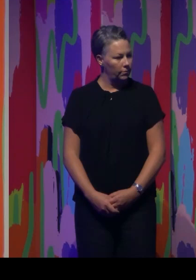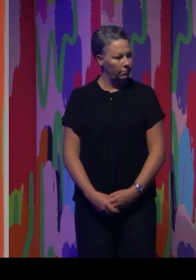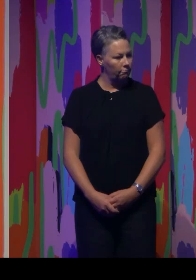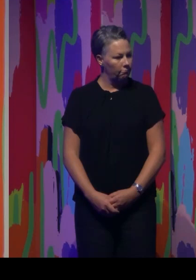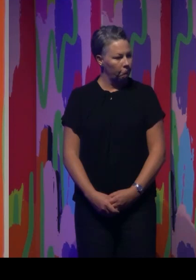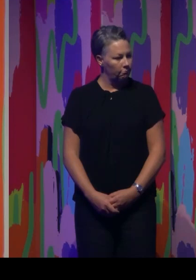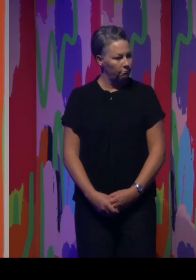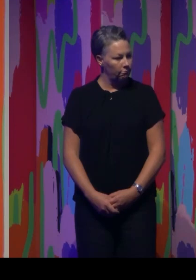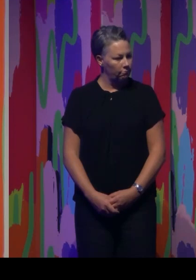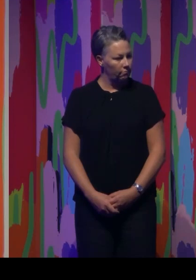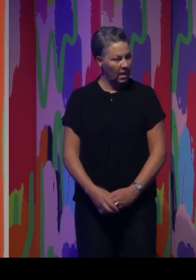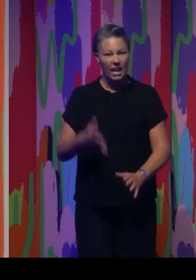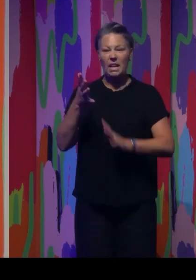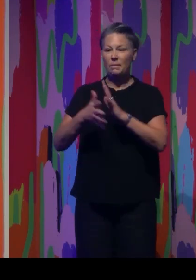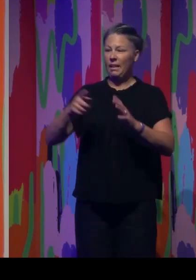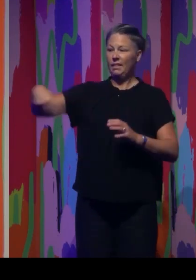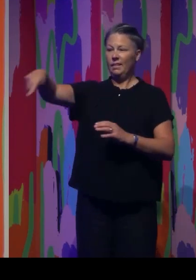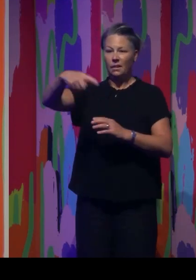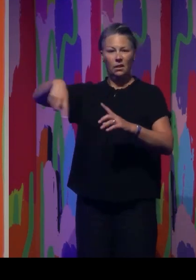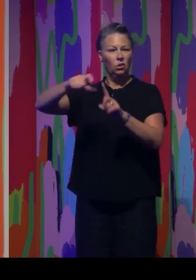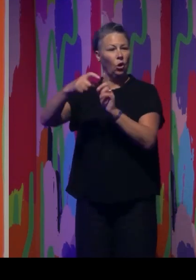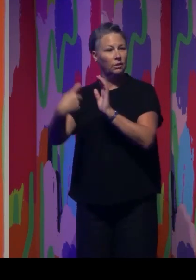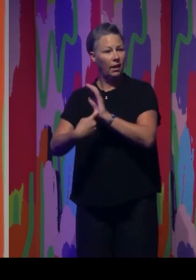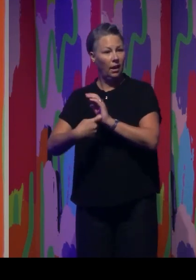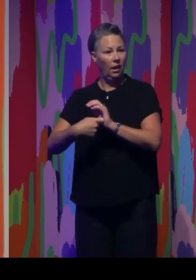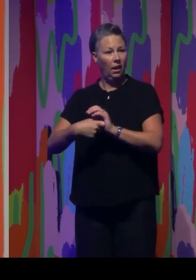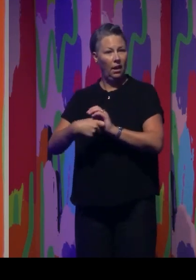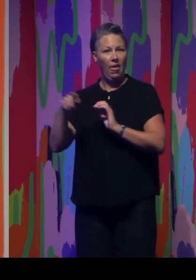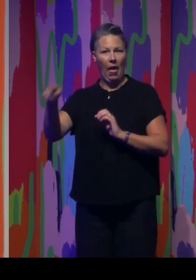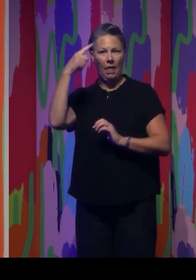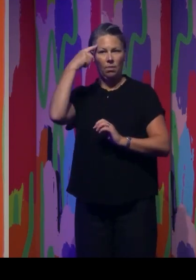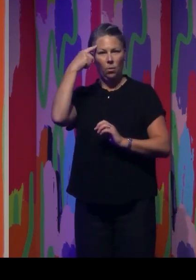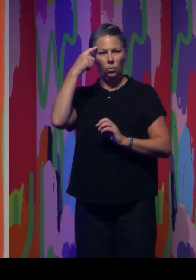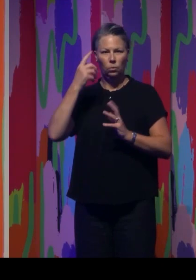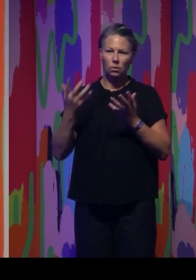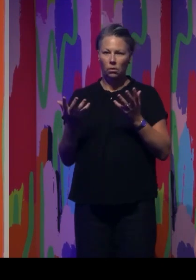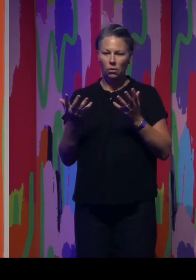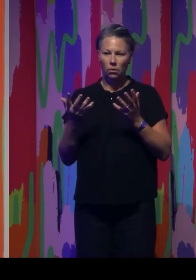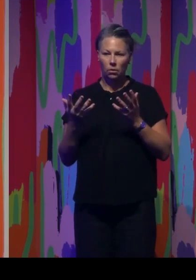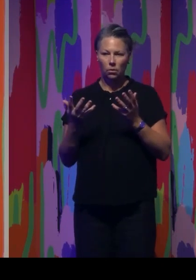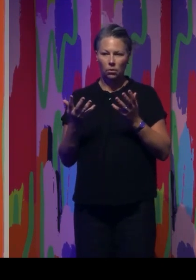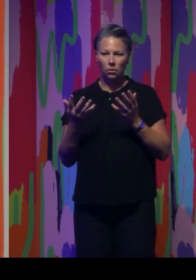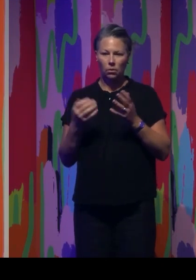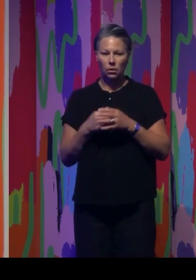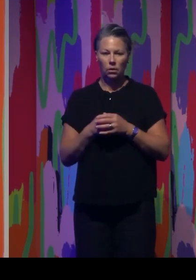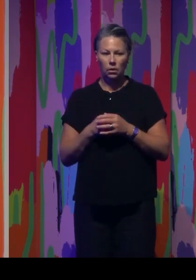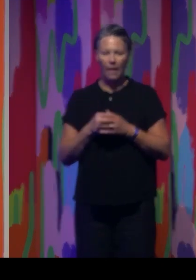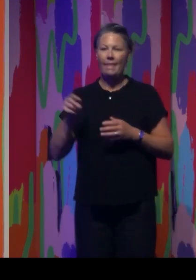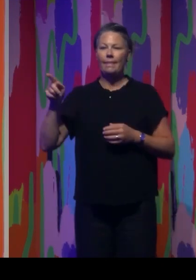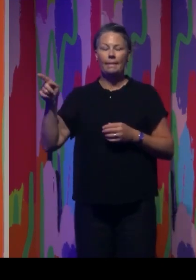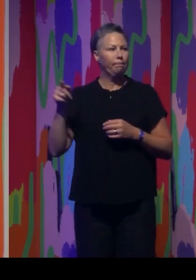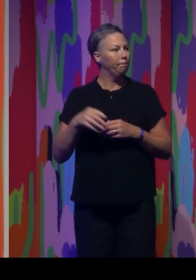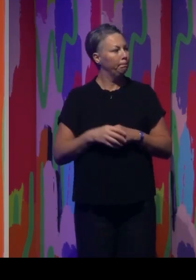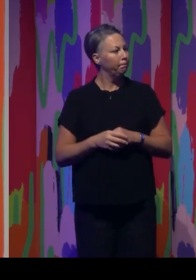ইন দেয়ার থট টু ওভারকাম দিস ইস্যু দে হ্যাভ বিন রেফারিং সেক্সুয়াল